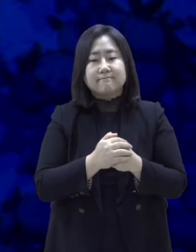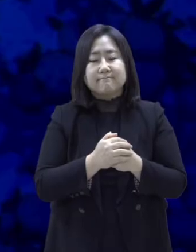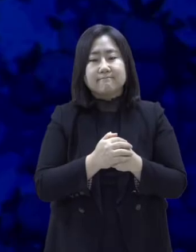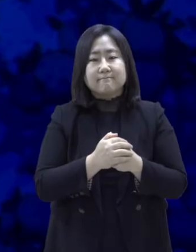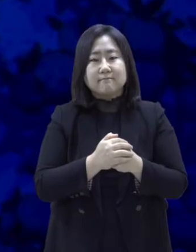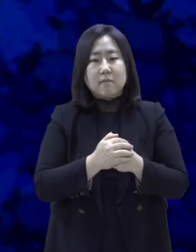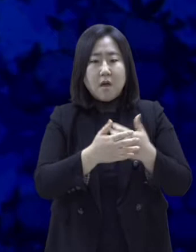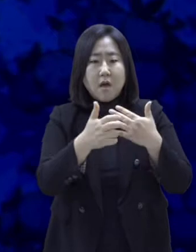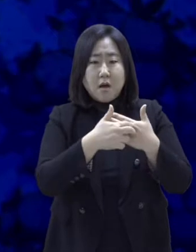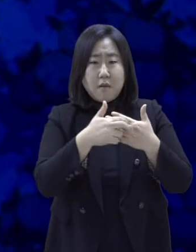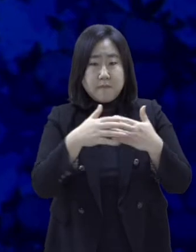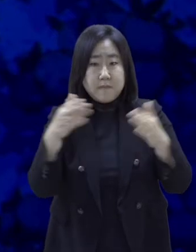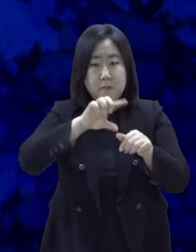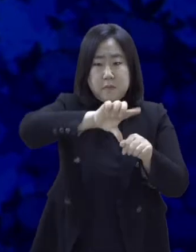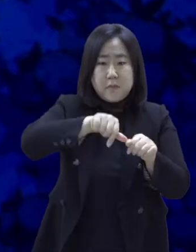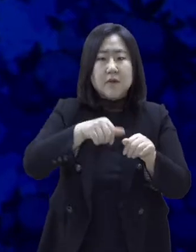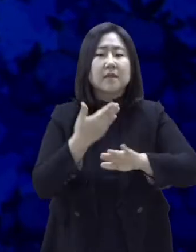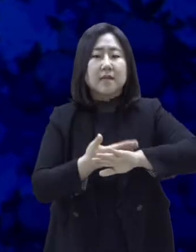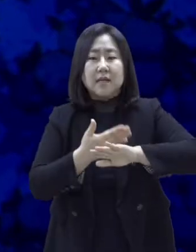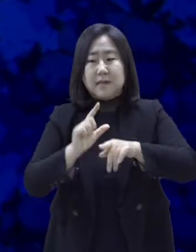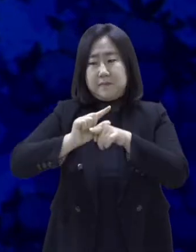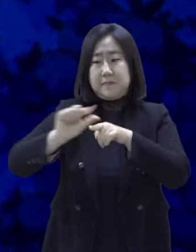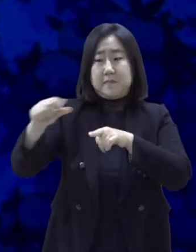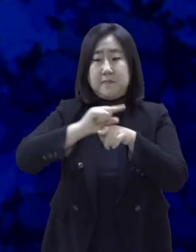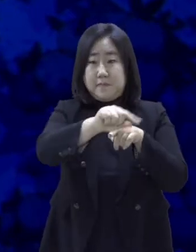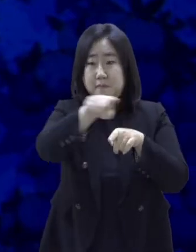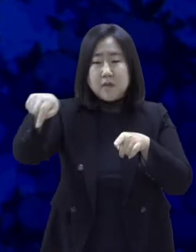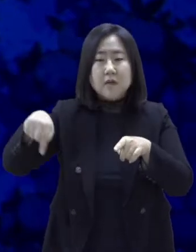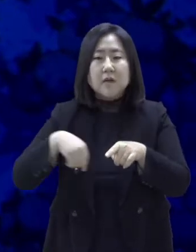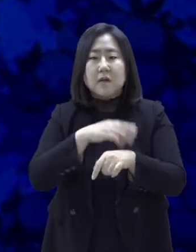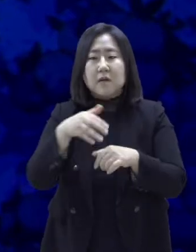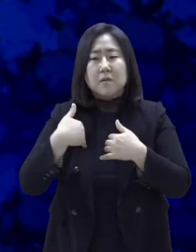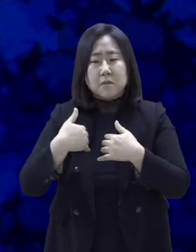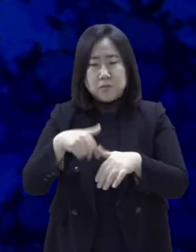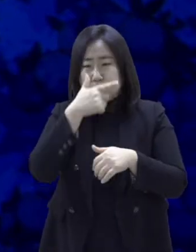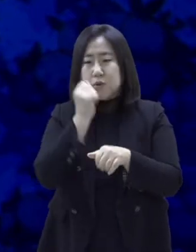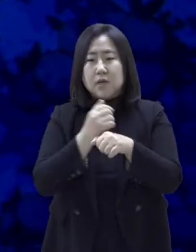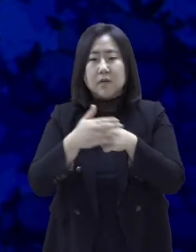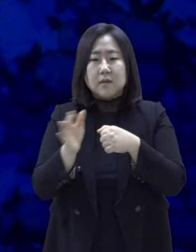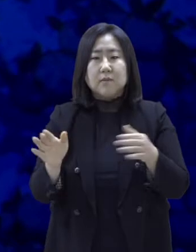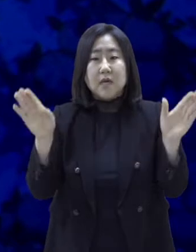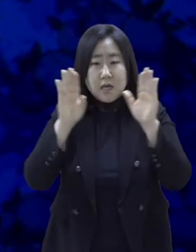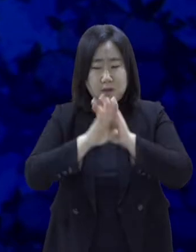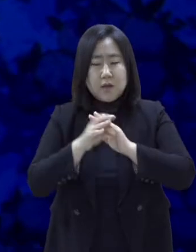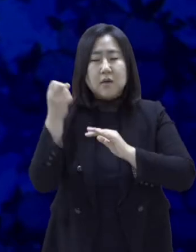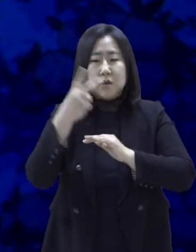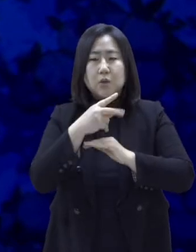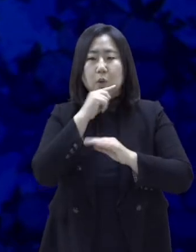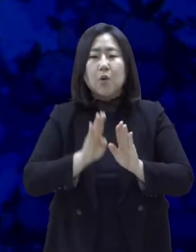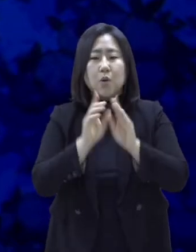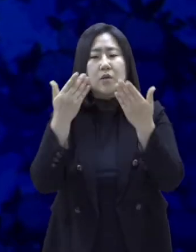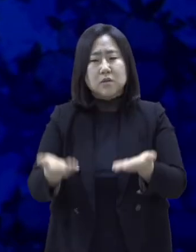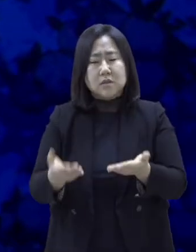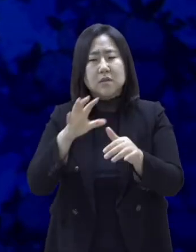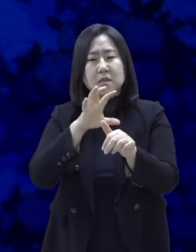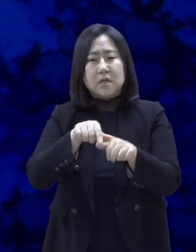의료기관이 밀집한 동지역과 달리 읍면 지역은 의료 여건이 취약해 휴일과 야간에 병원 진료를 받기가 어렵죠.